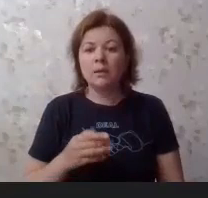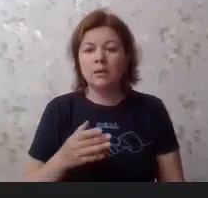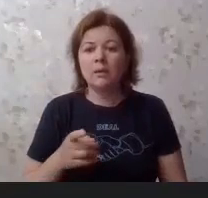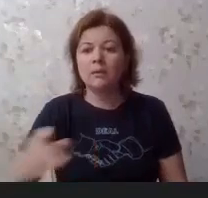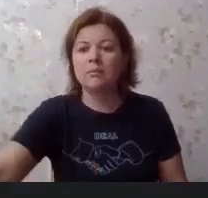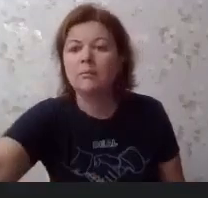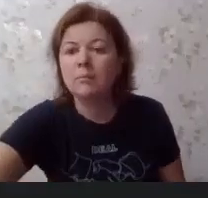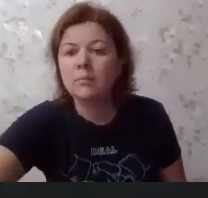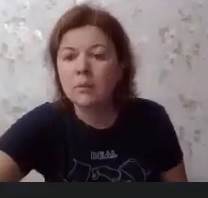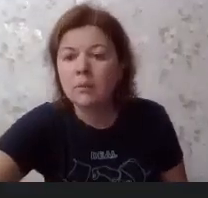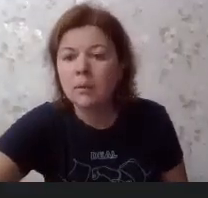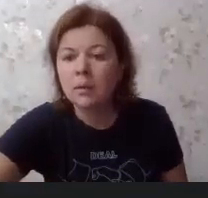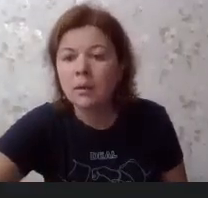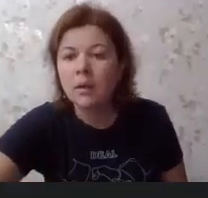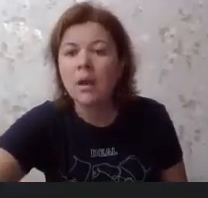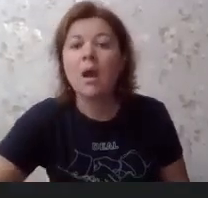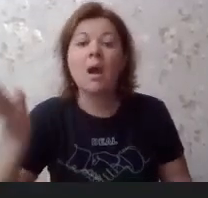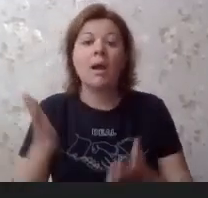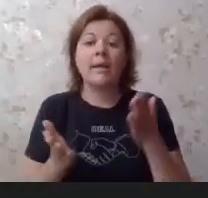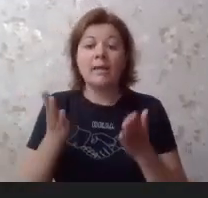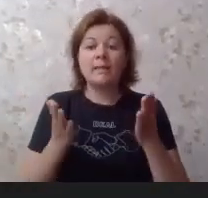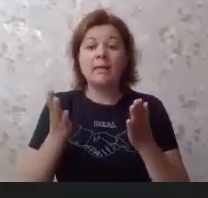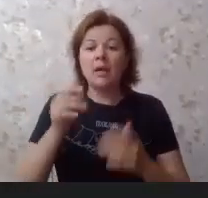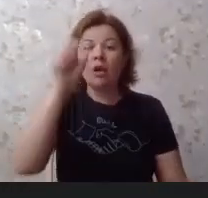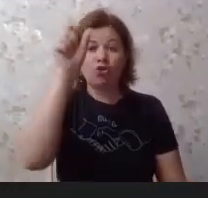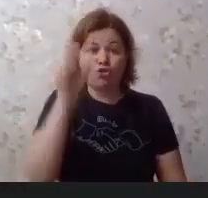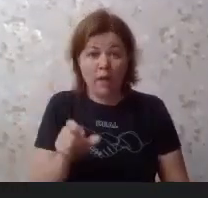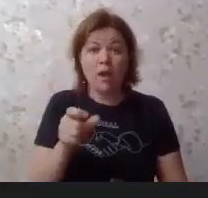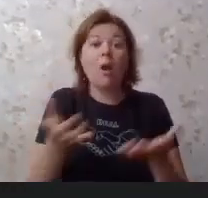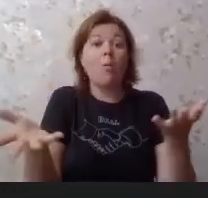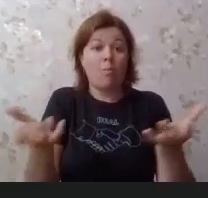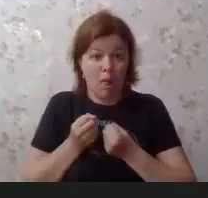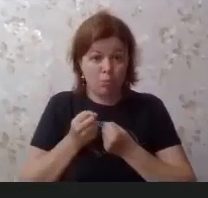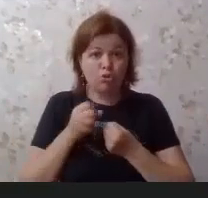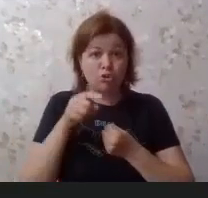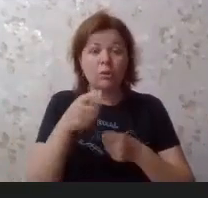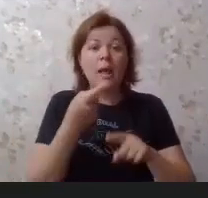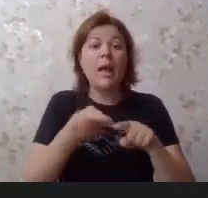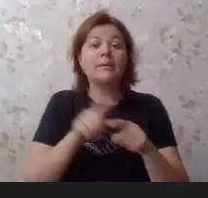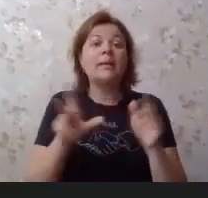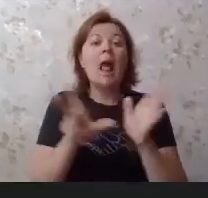Соответственно, если человек получил этот электронный сертификат, он